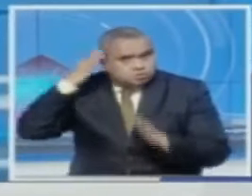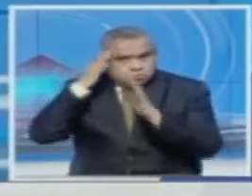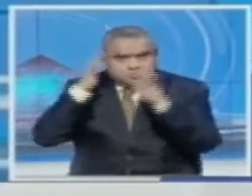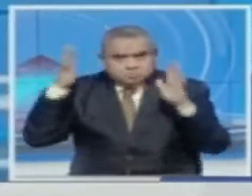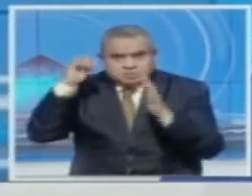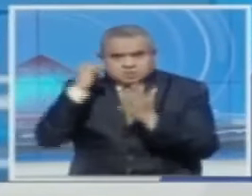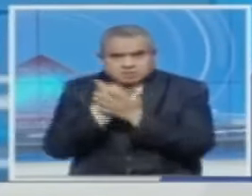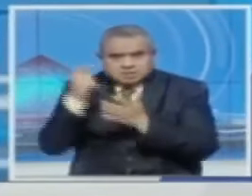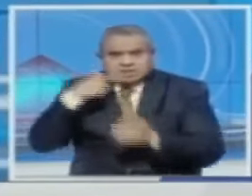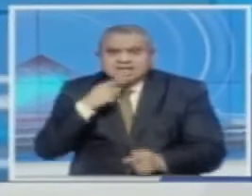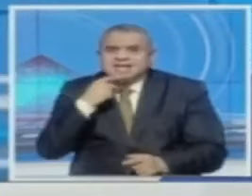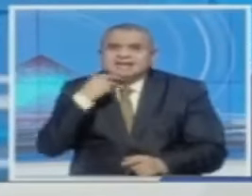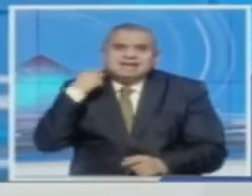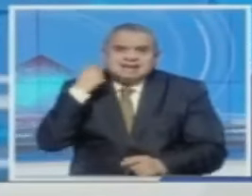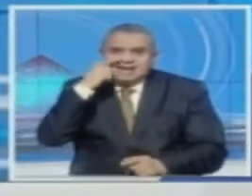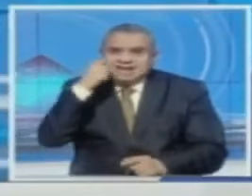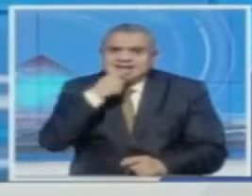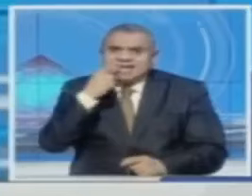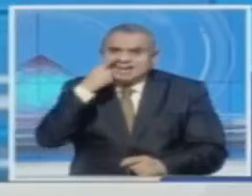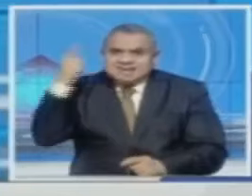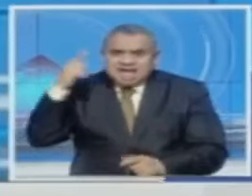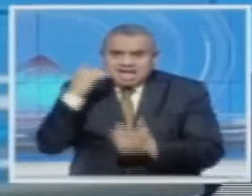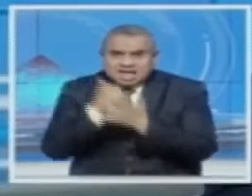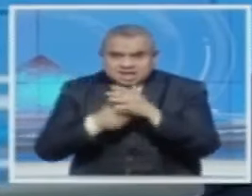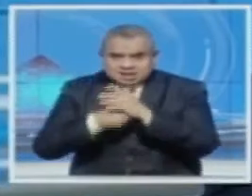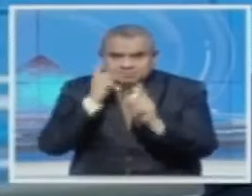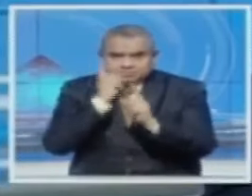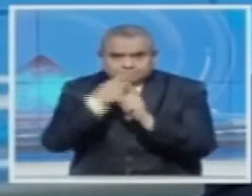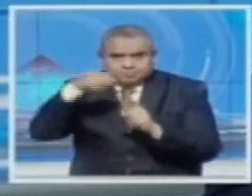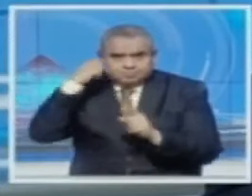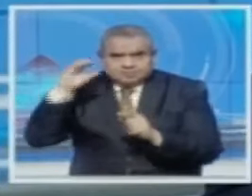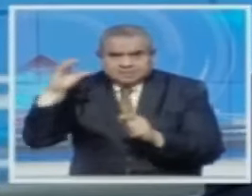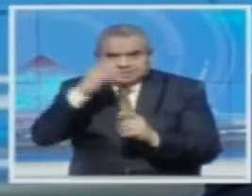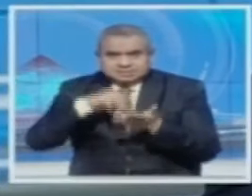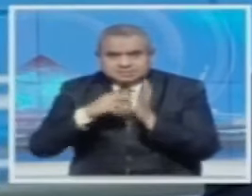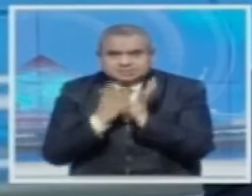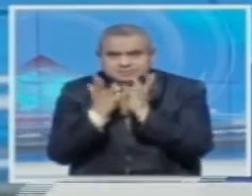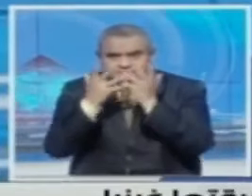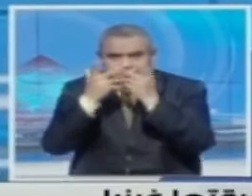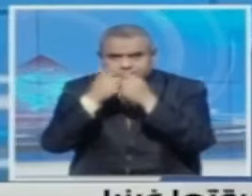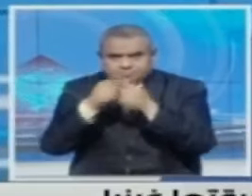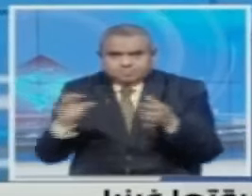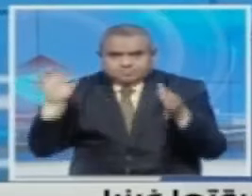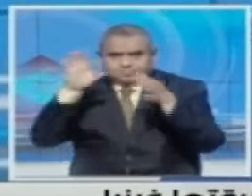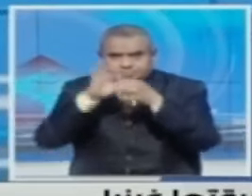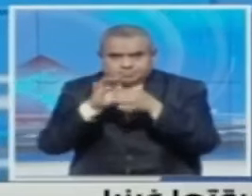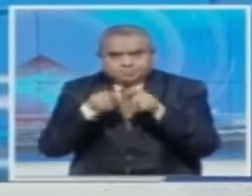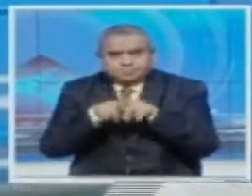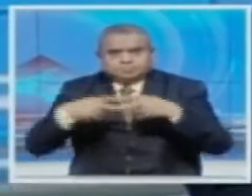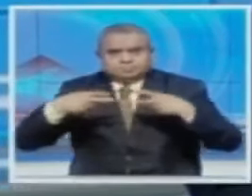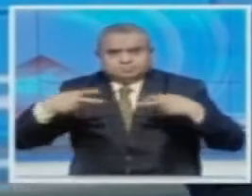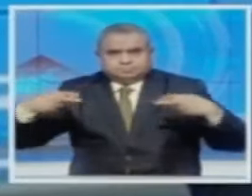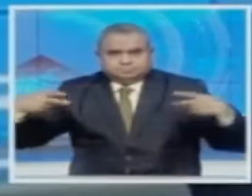بغينيا الاستوائية، أشاد الرئيس بالعلاقات الثنائية والحرص على تعزيزها في مختلف